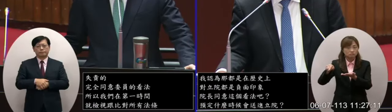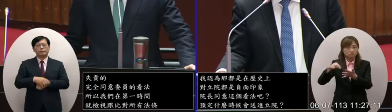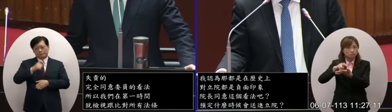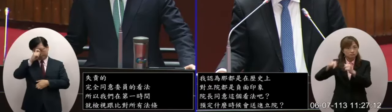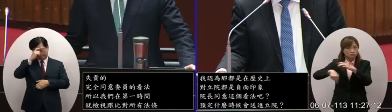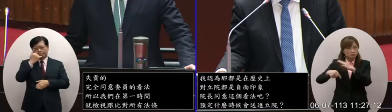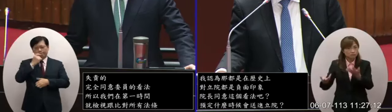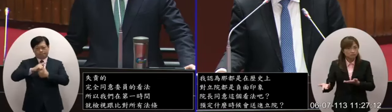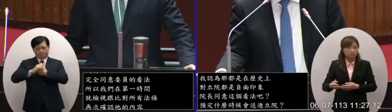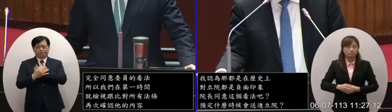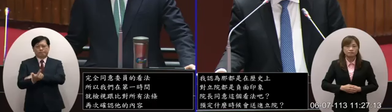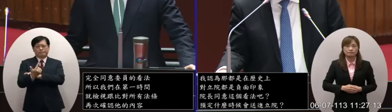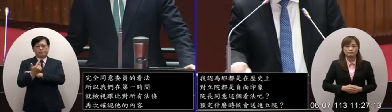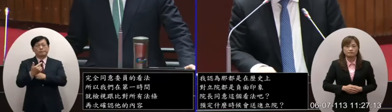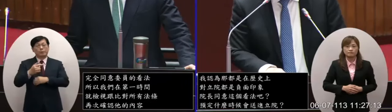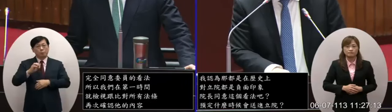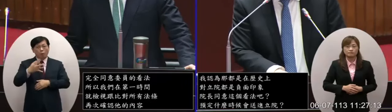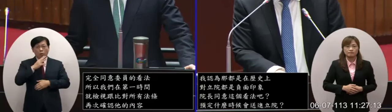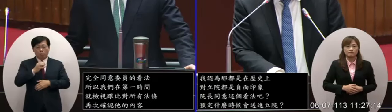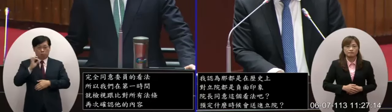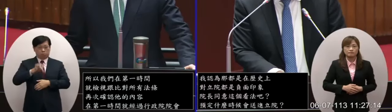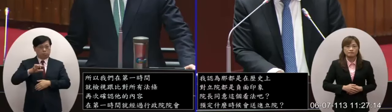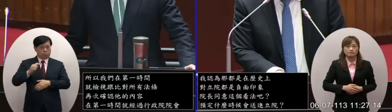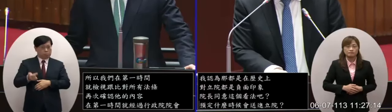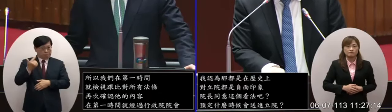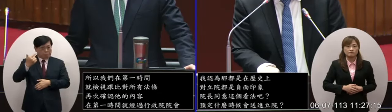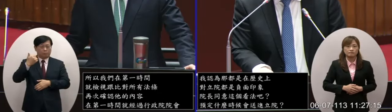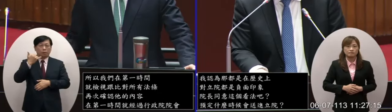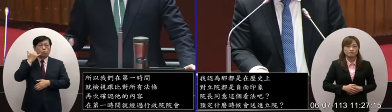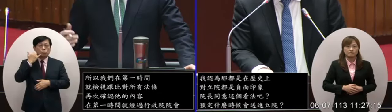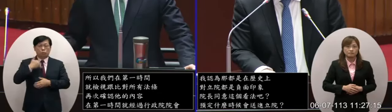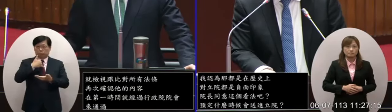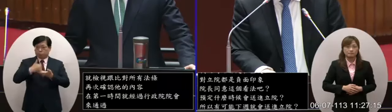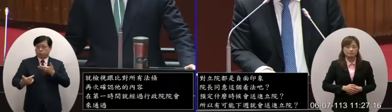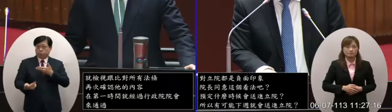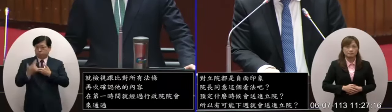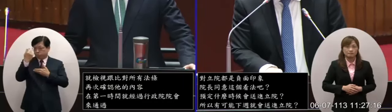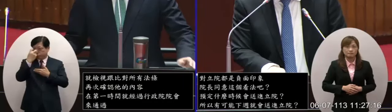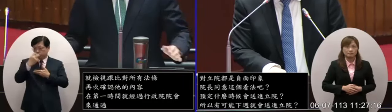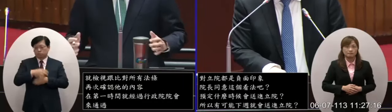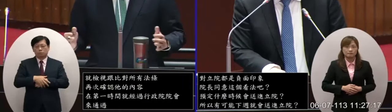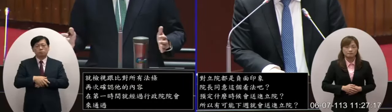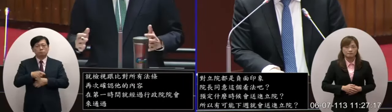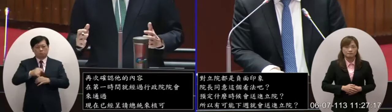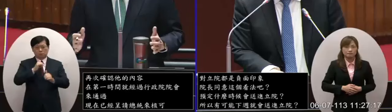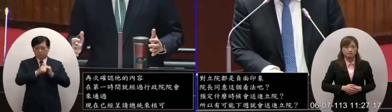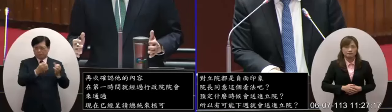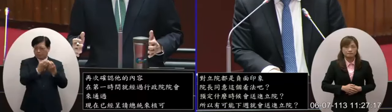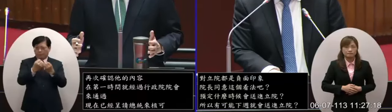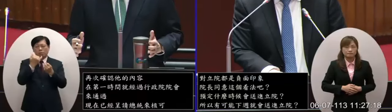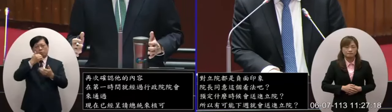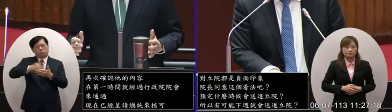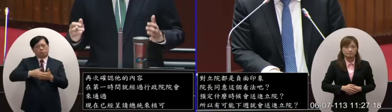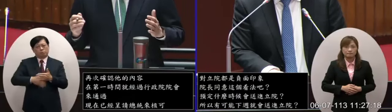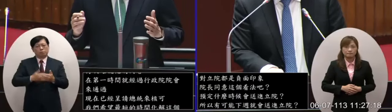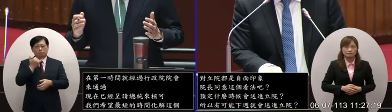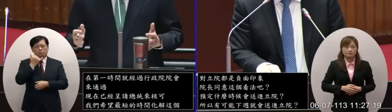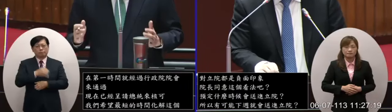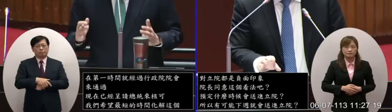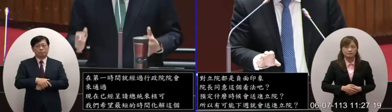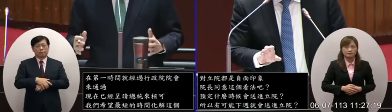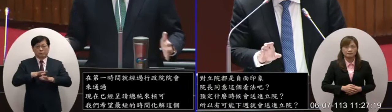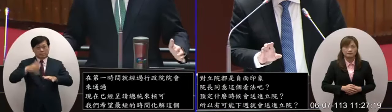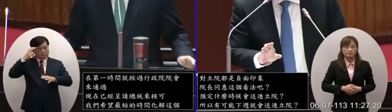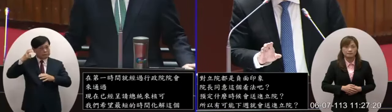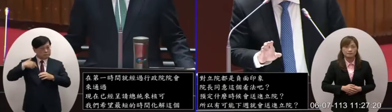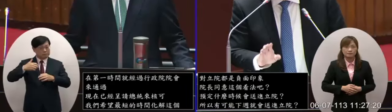希望能够尽快的时间，因为越快处理，复议案如果能够越快的成立之后，这个社会的纷争会减少。宪